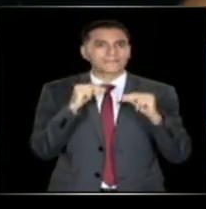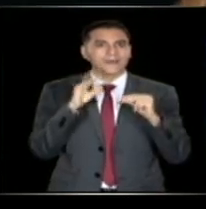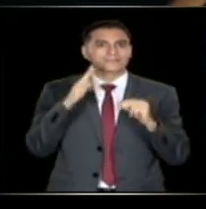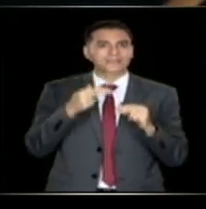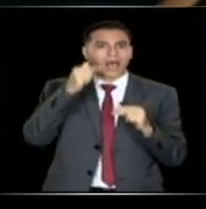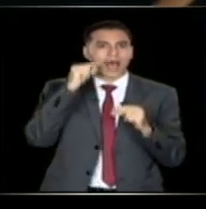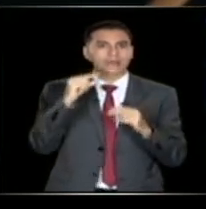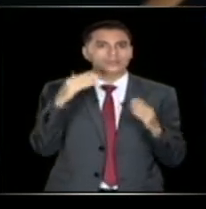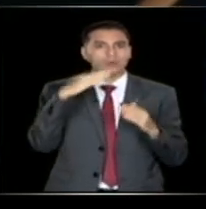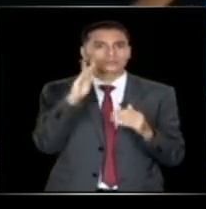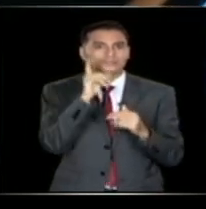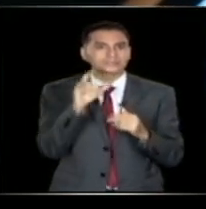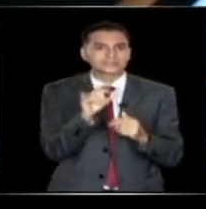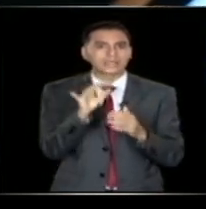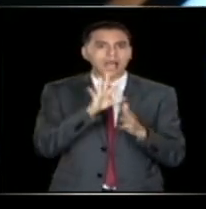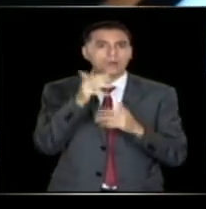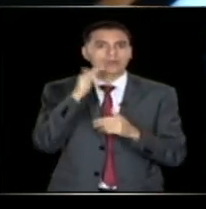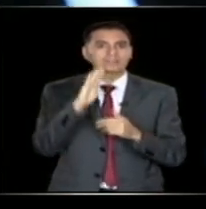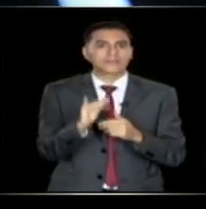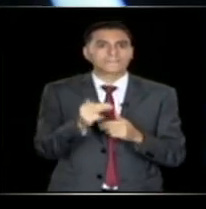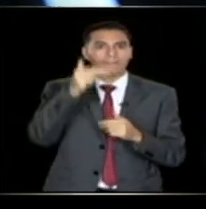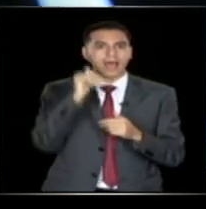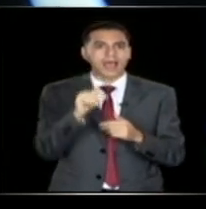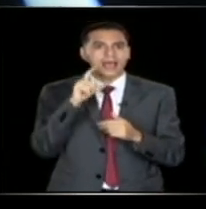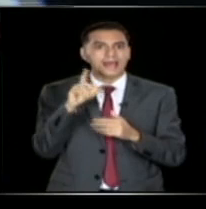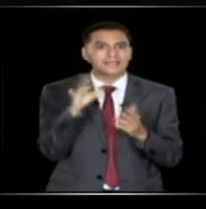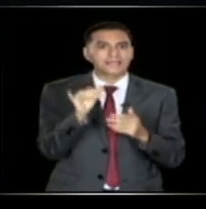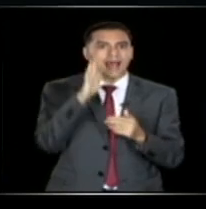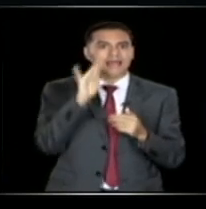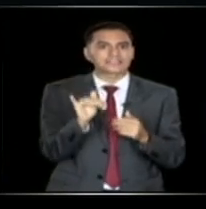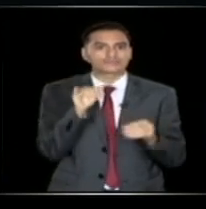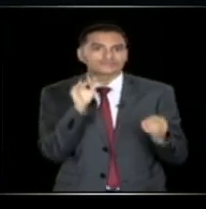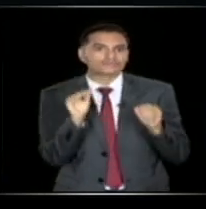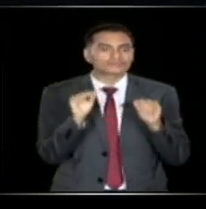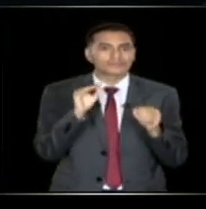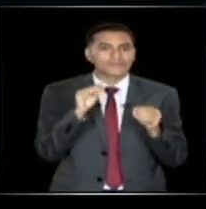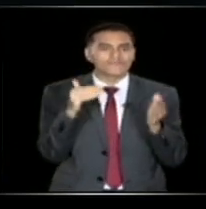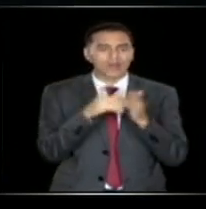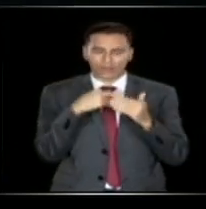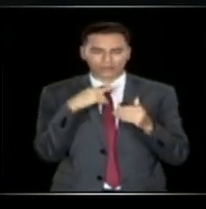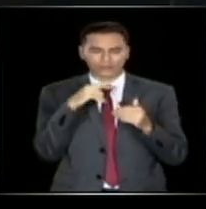كبرت قلت إن أنا إزاي هبقى ممثلة وأنا أصلا سمعة.